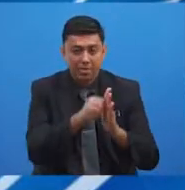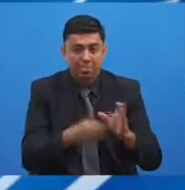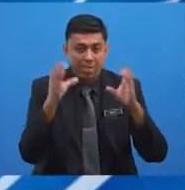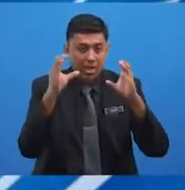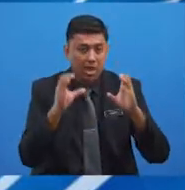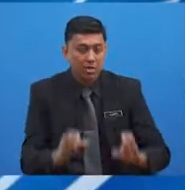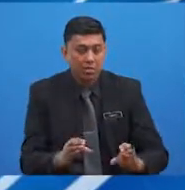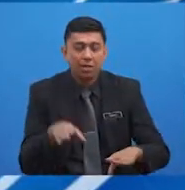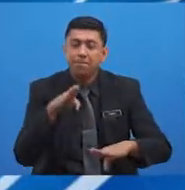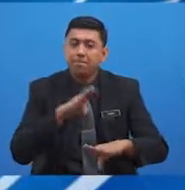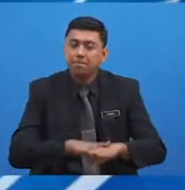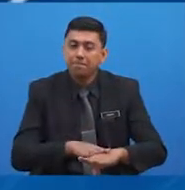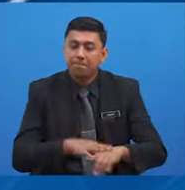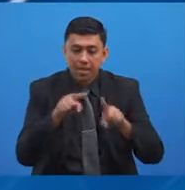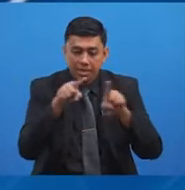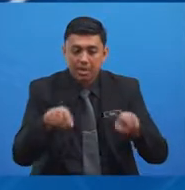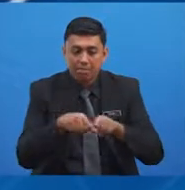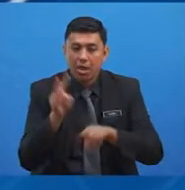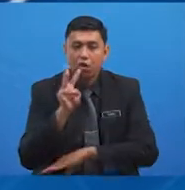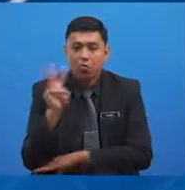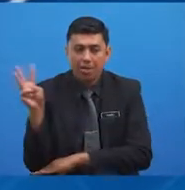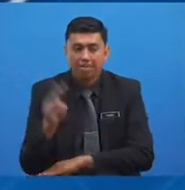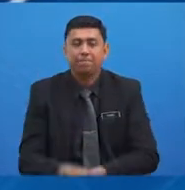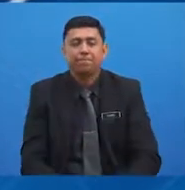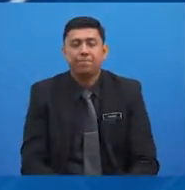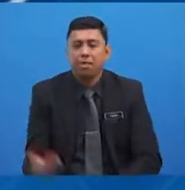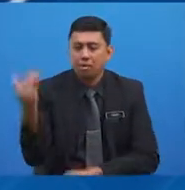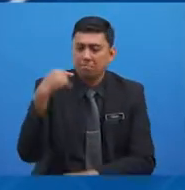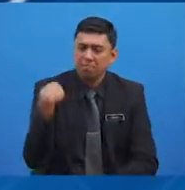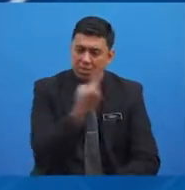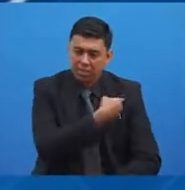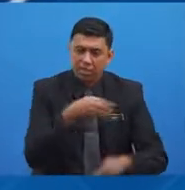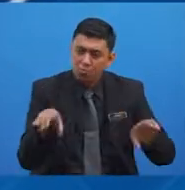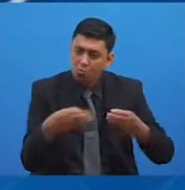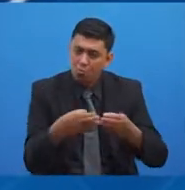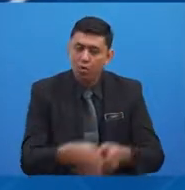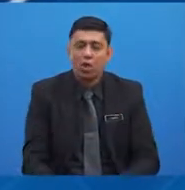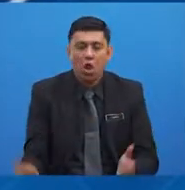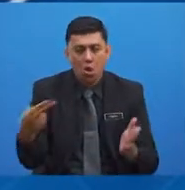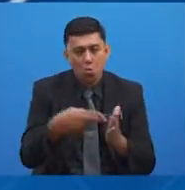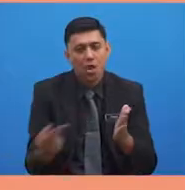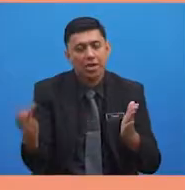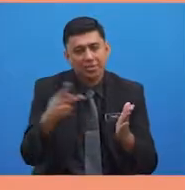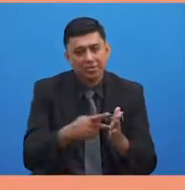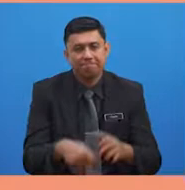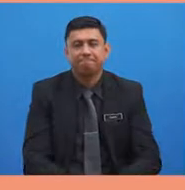klien pada laman web. Murid-murid, mari kita buat sedikit ulang kaji